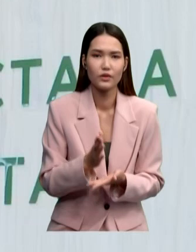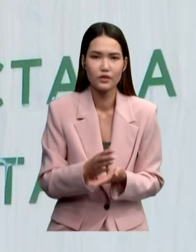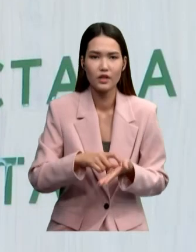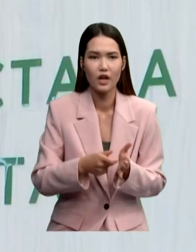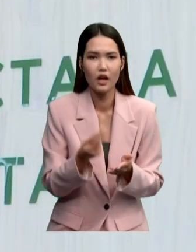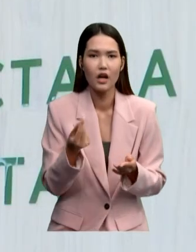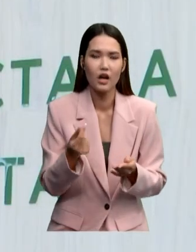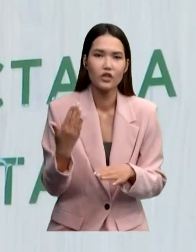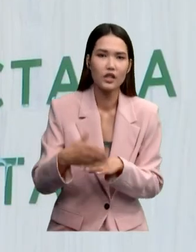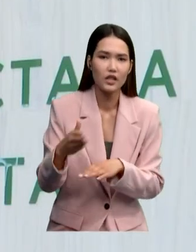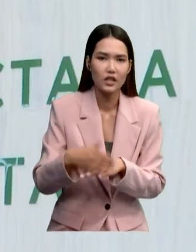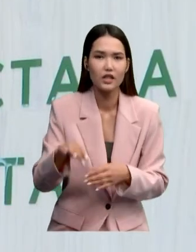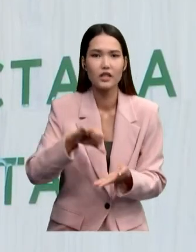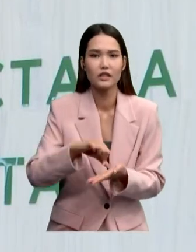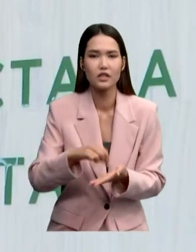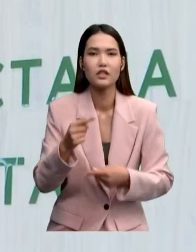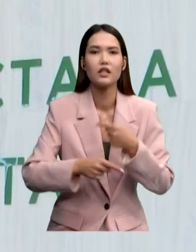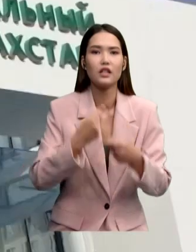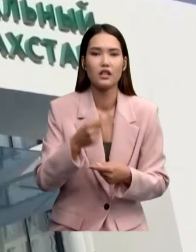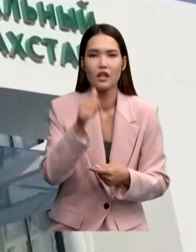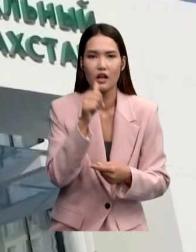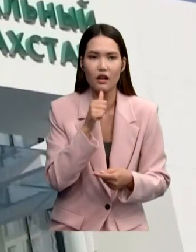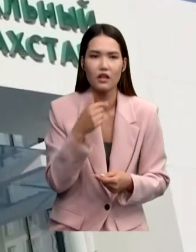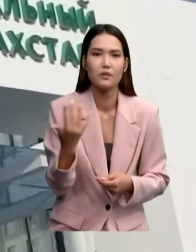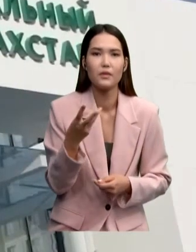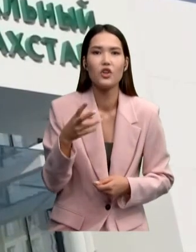банктің ақша кредит саясаты комитеті келесі ставканы